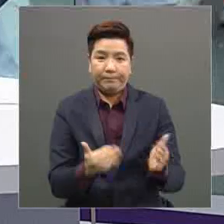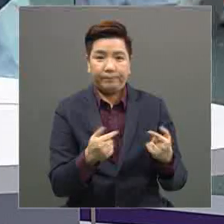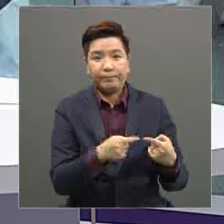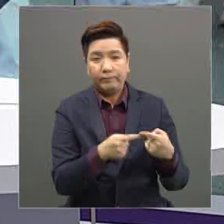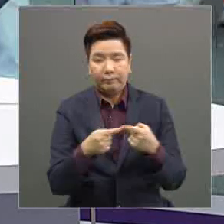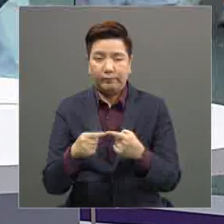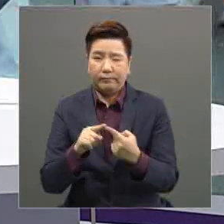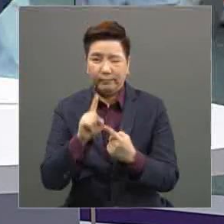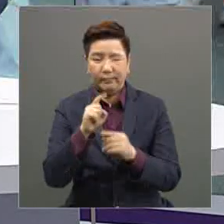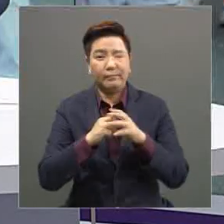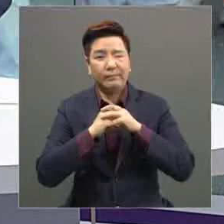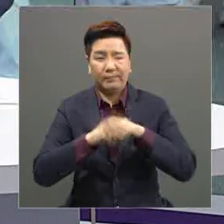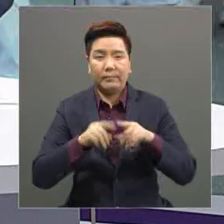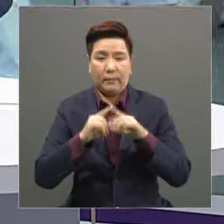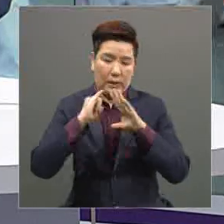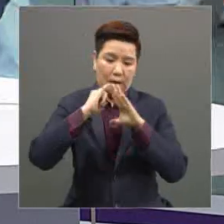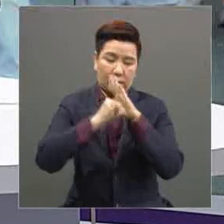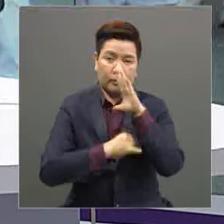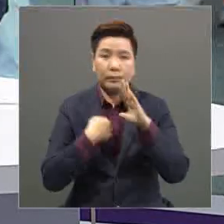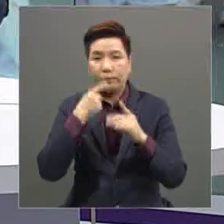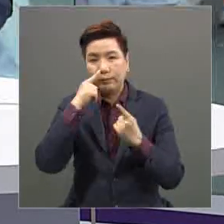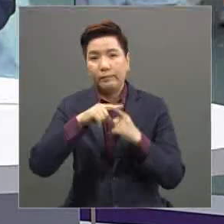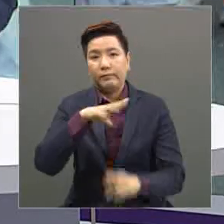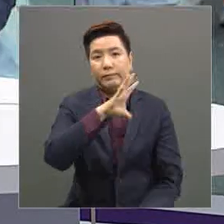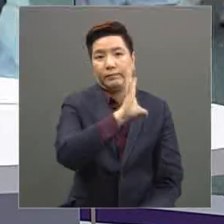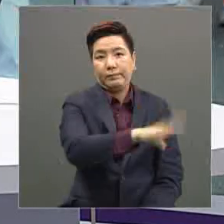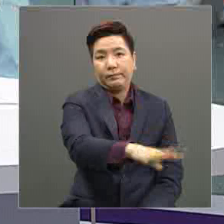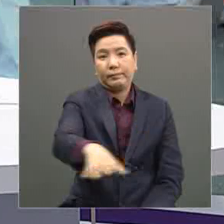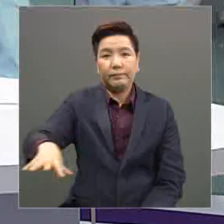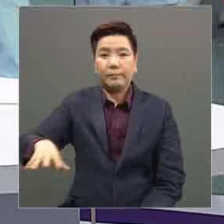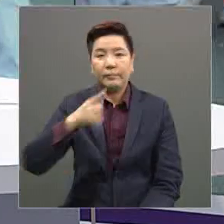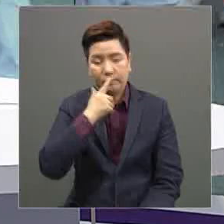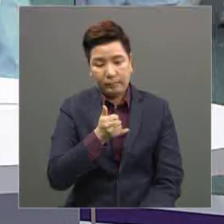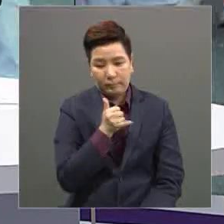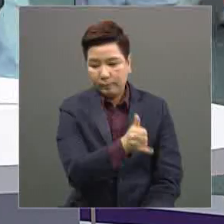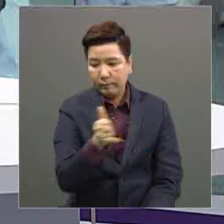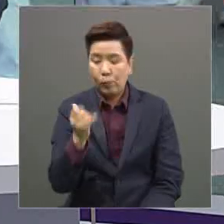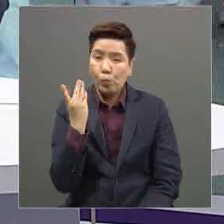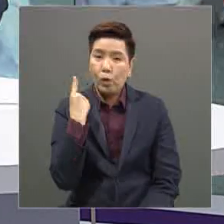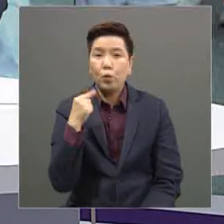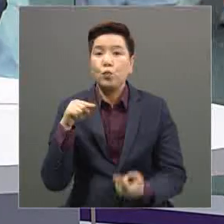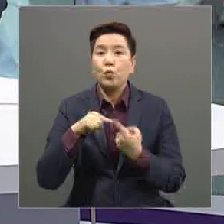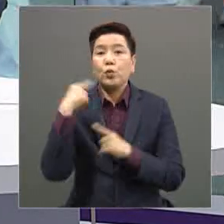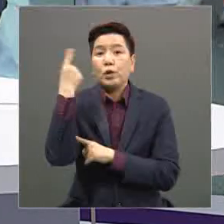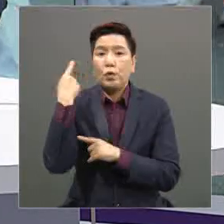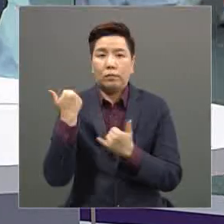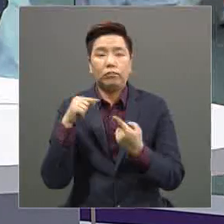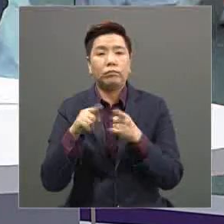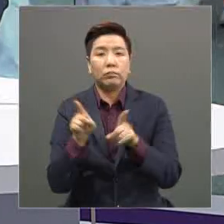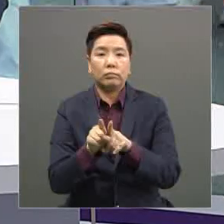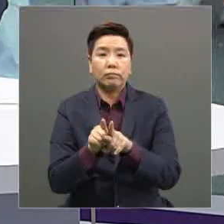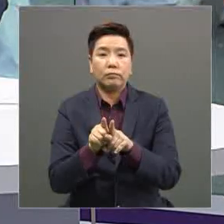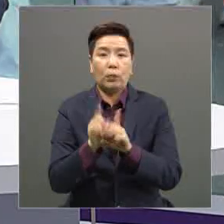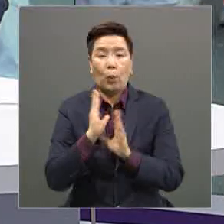ขยับไปดูบรรยากาศตรุษจีนในจังหวัดอื่นๆกันบ้างครับปีนี้แต่ละที่บรรยากาศคึกคักครับอย่างเมื่อวานเนี่ยซึ่งตรงกับวันเที่ยวนะก็เรียกว่าเป็นอีกวันน